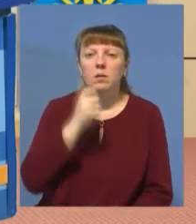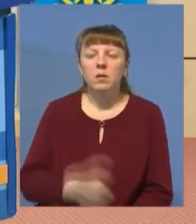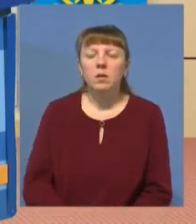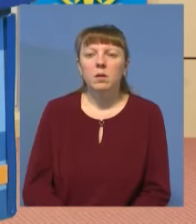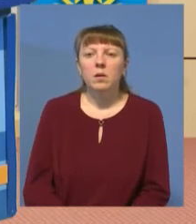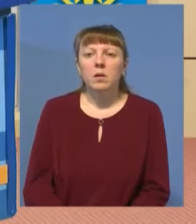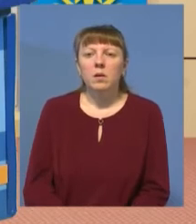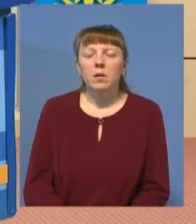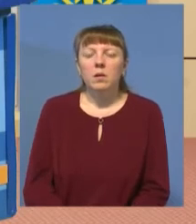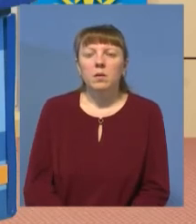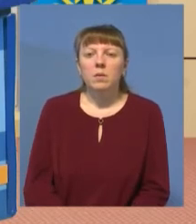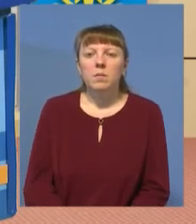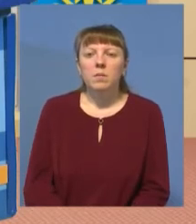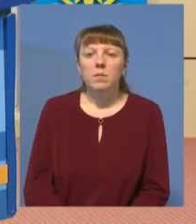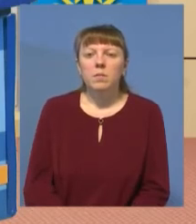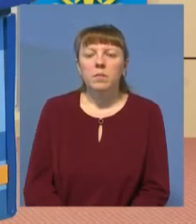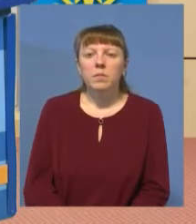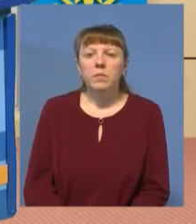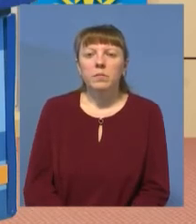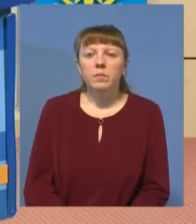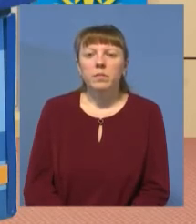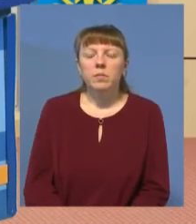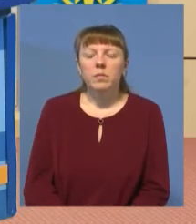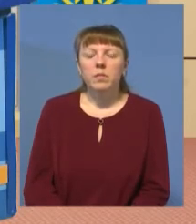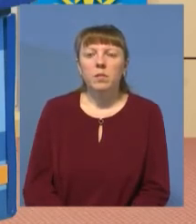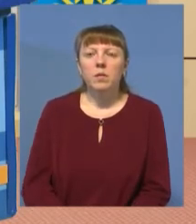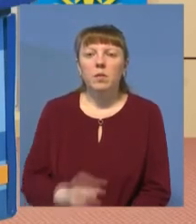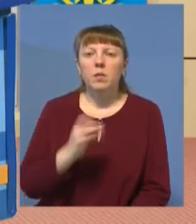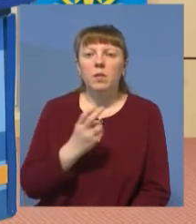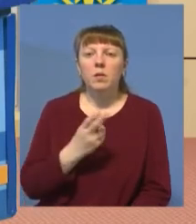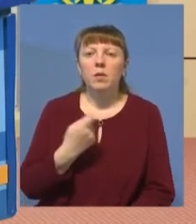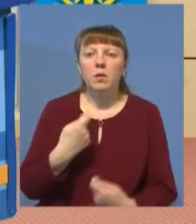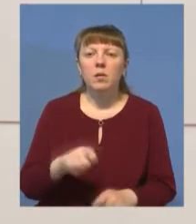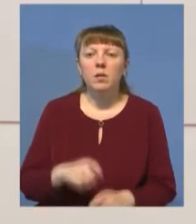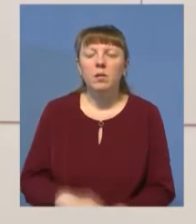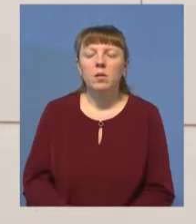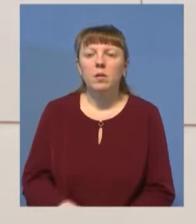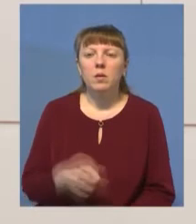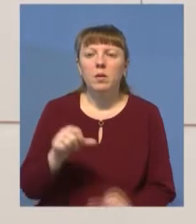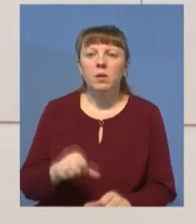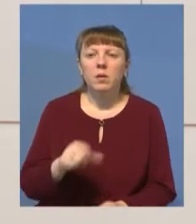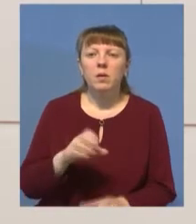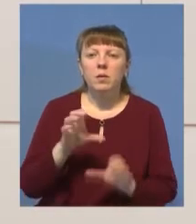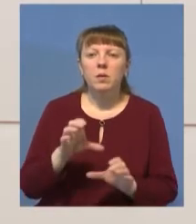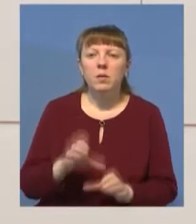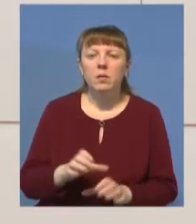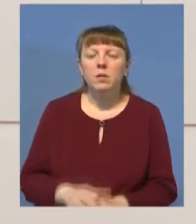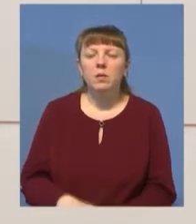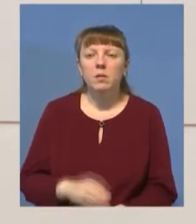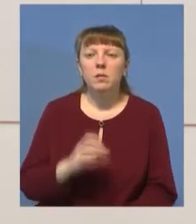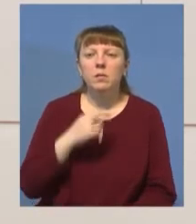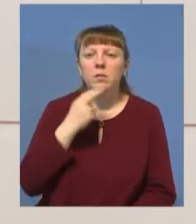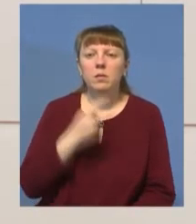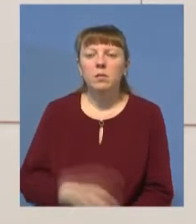3 года. Продавец же, его перепродающий данный товар, не вправе данный закон